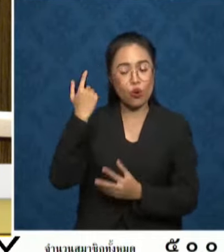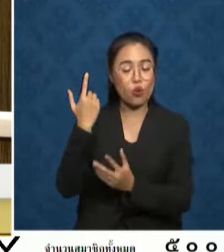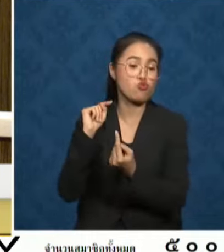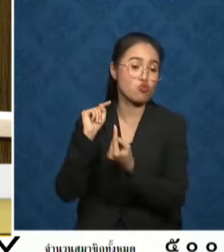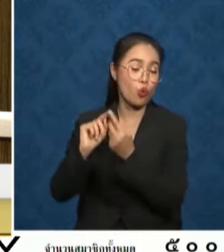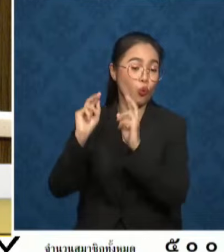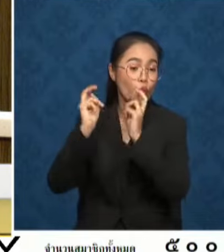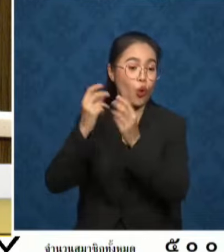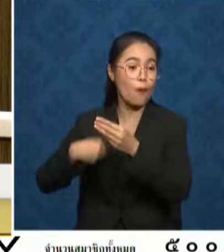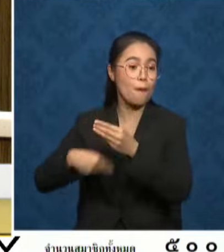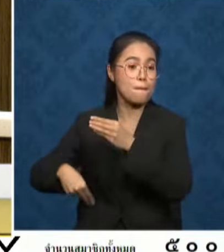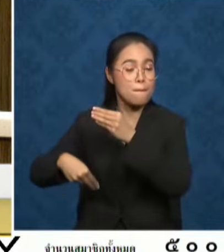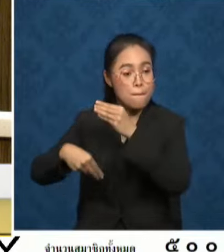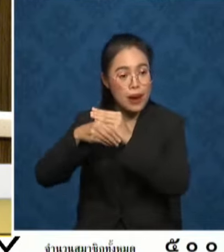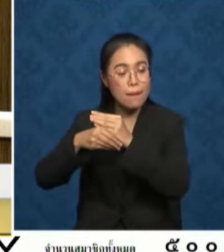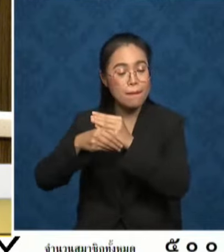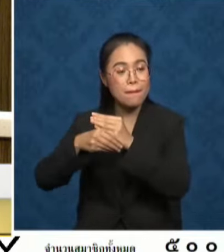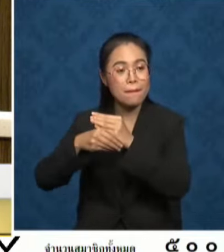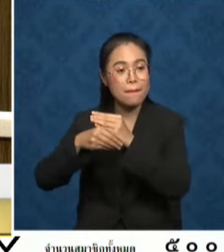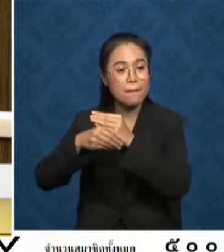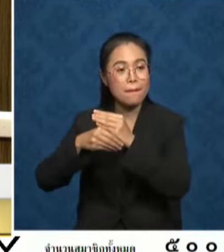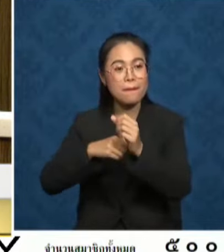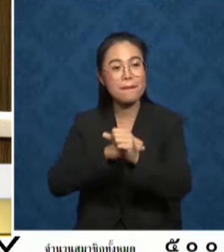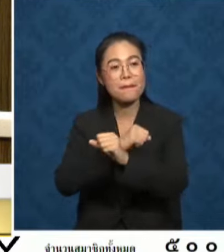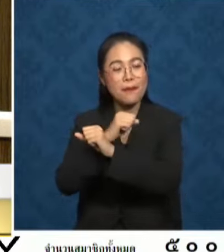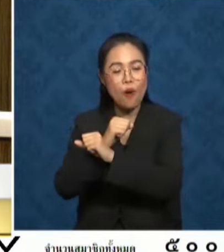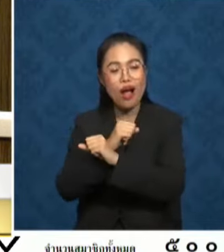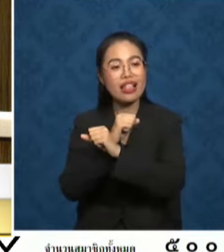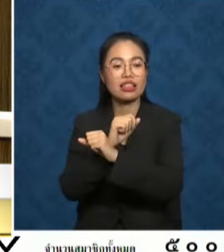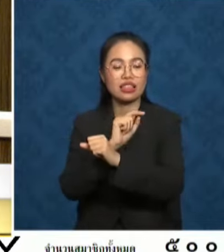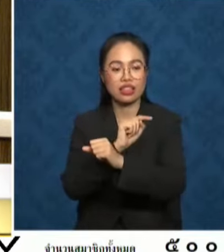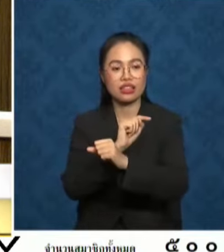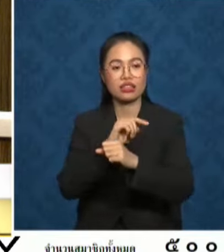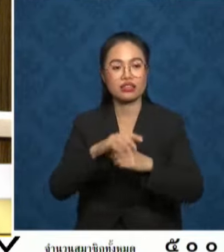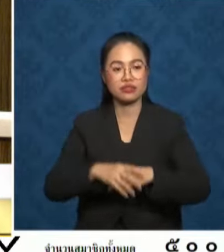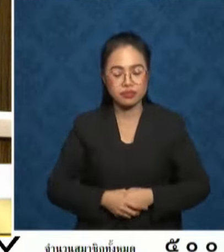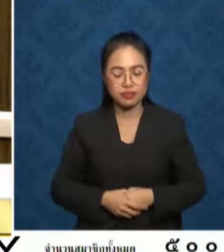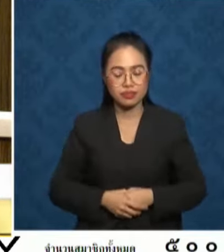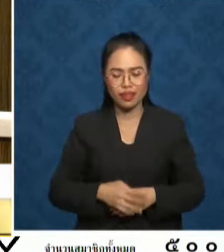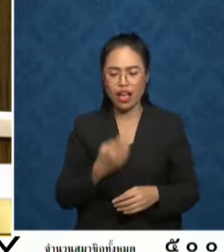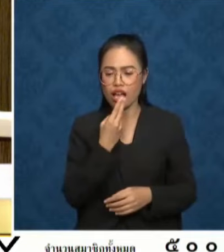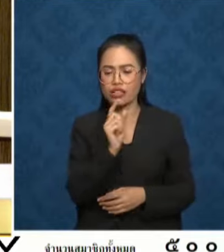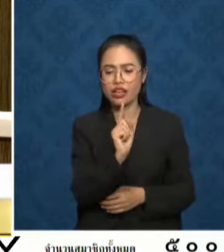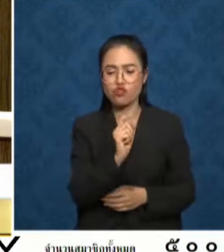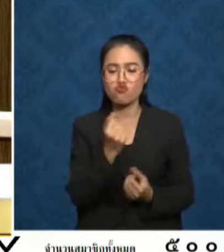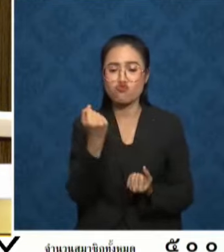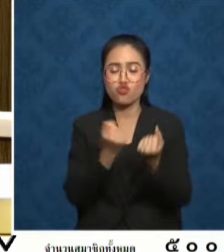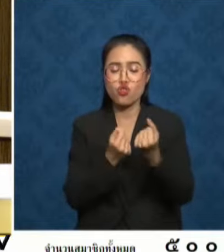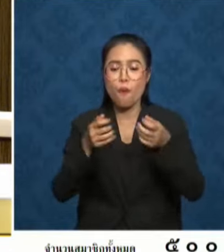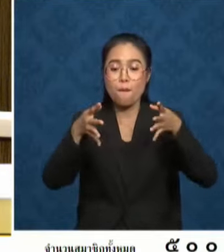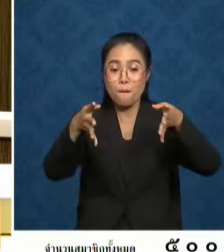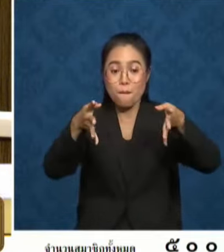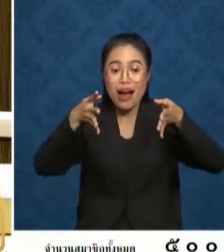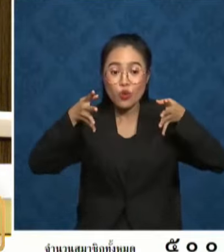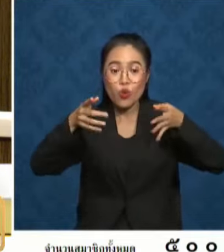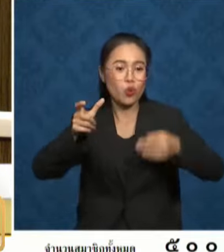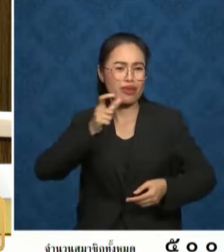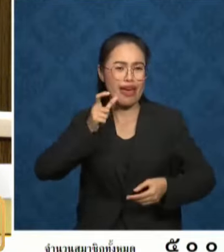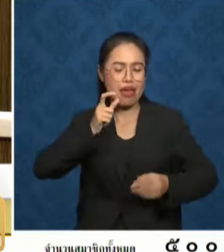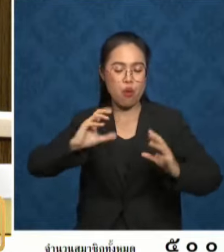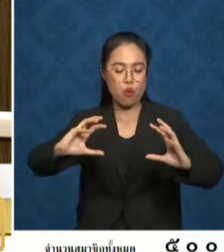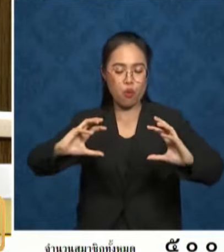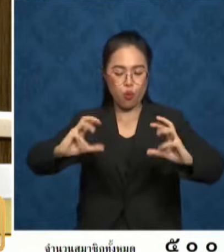ให้มากขึ้นเพื่อป้องกันการที่รถหลบหลีกเลี่ยงไปนะครับท่านจะเห็นยครับว่ารถบรรทุก 22ล้อเนี่ยที่